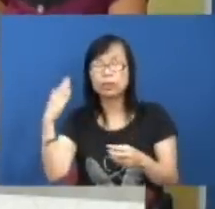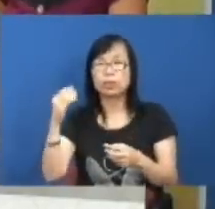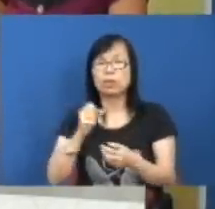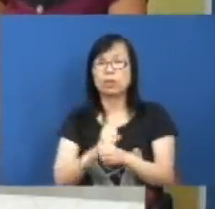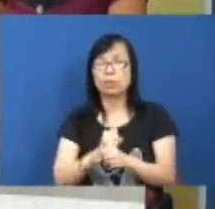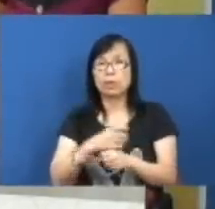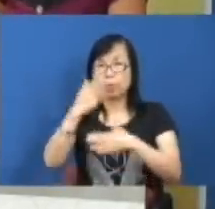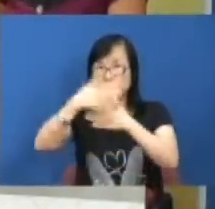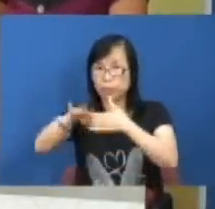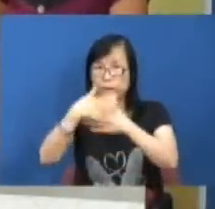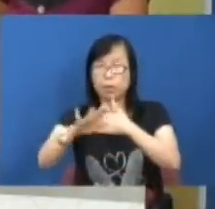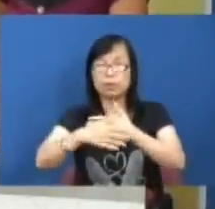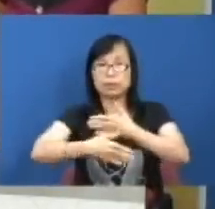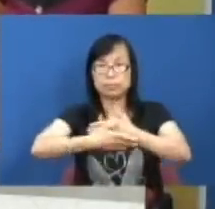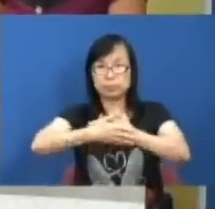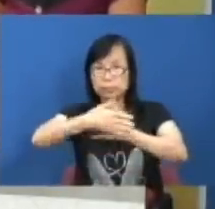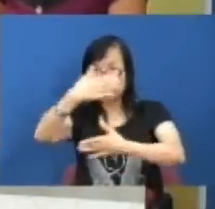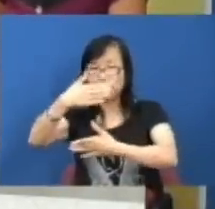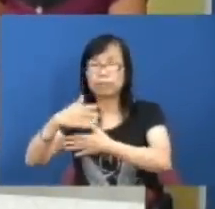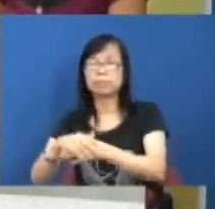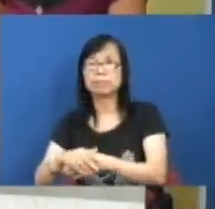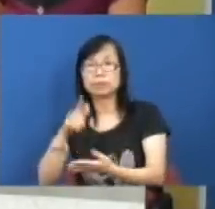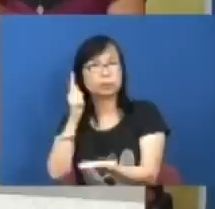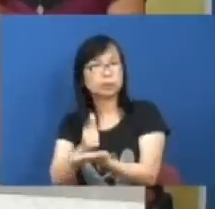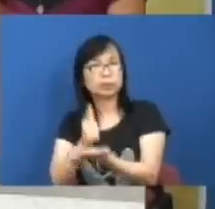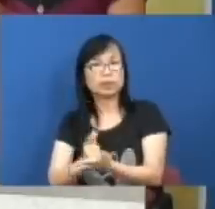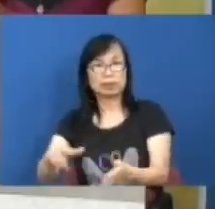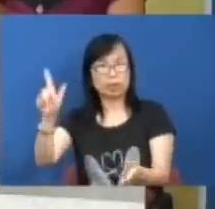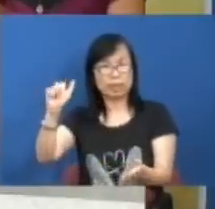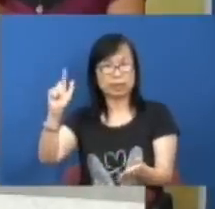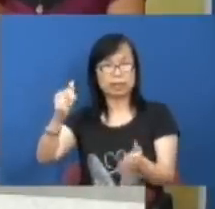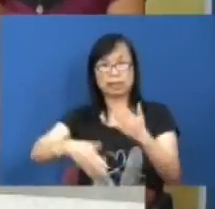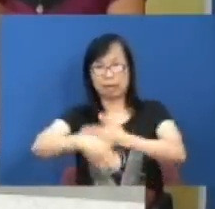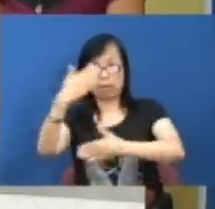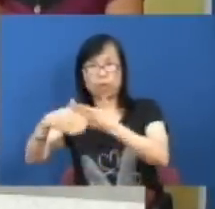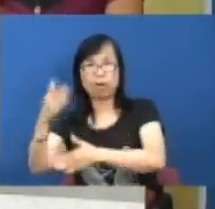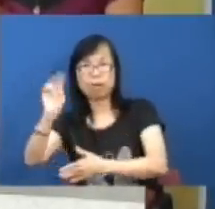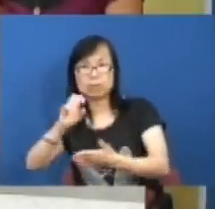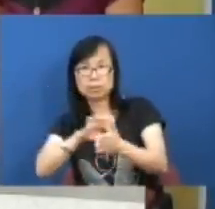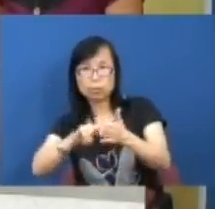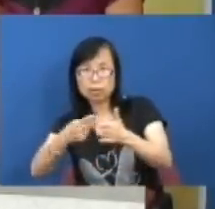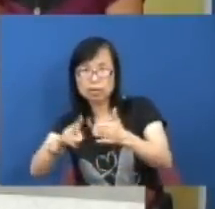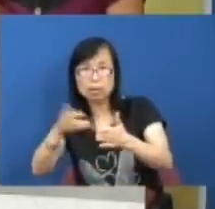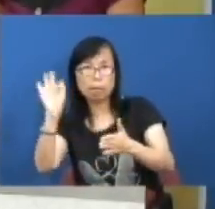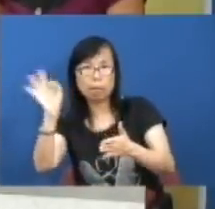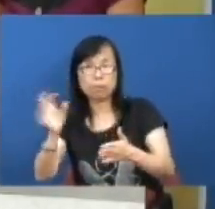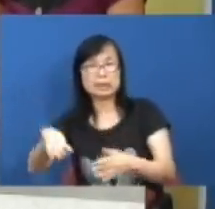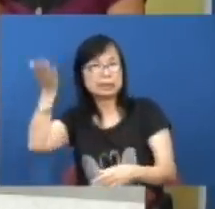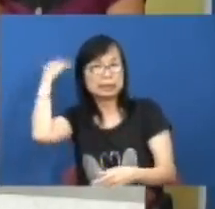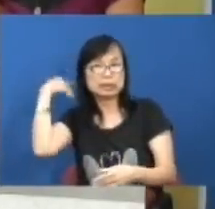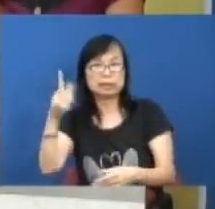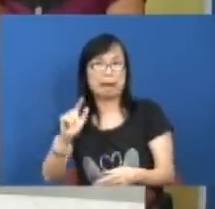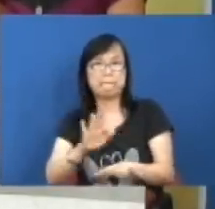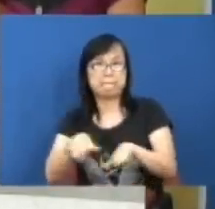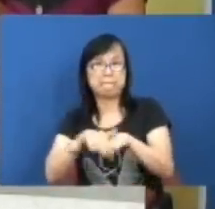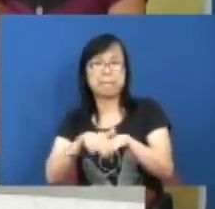置啦。但係外牆就好緊要啦，因為其實喺咁舊嘅樓咧，二三十年可能冇維修過嘅，以往嘅質地唔係一啲靚嘅質